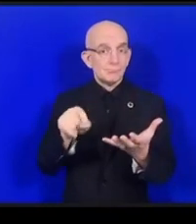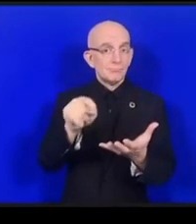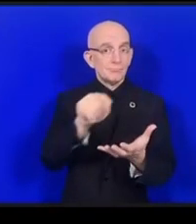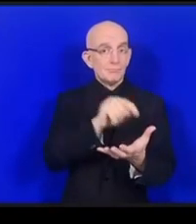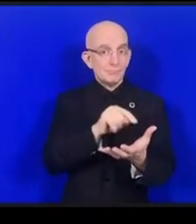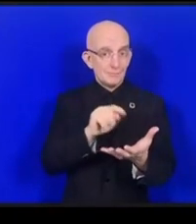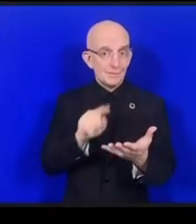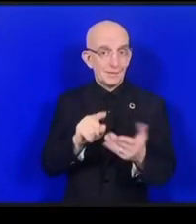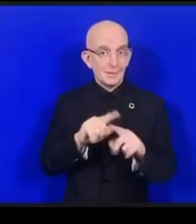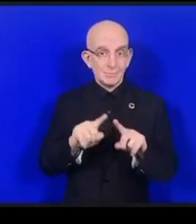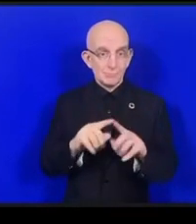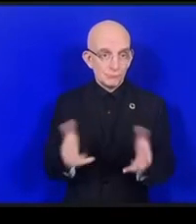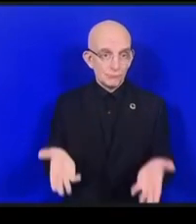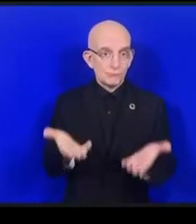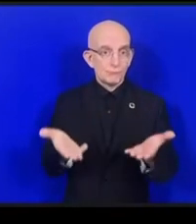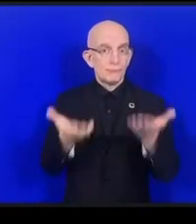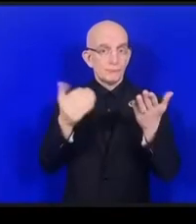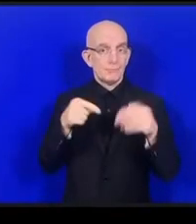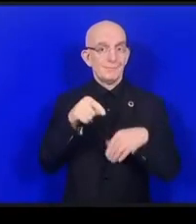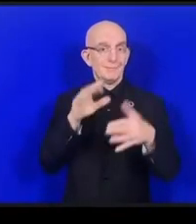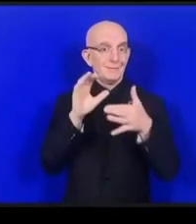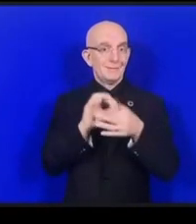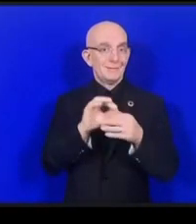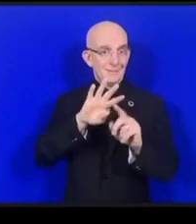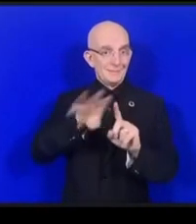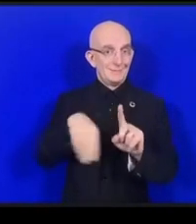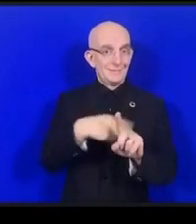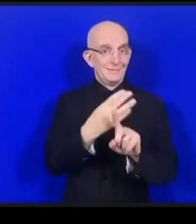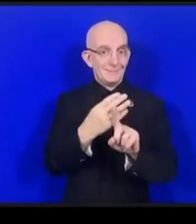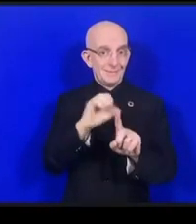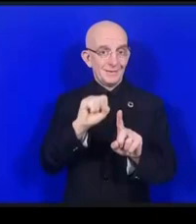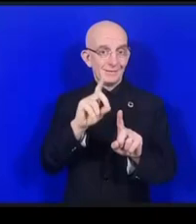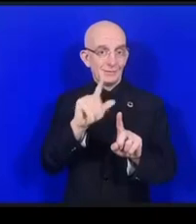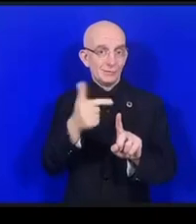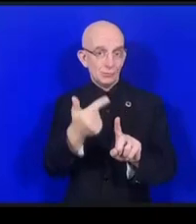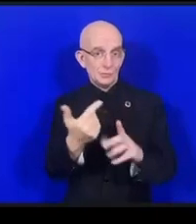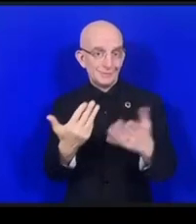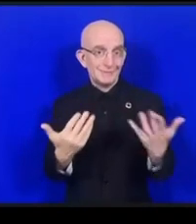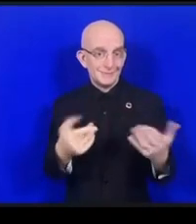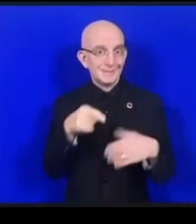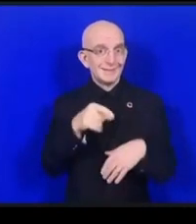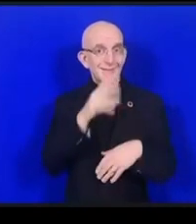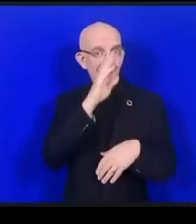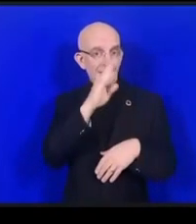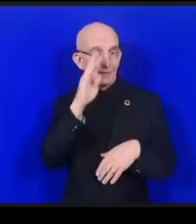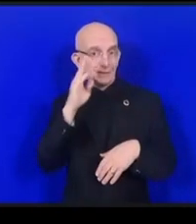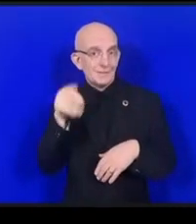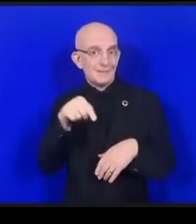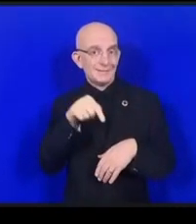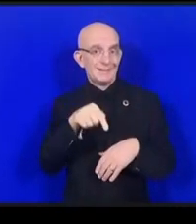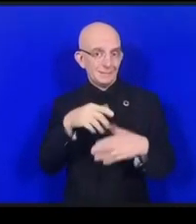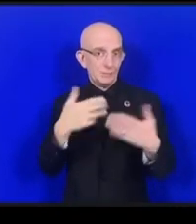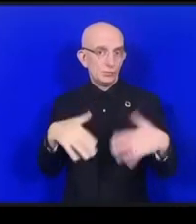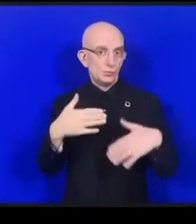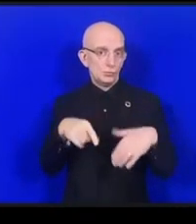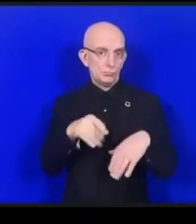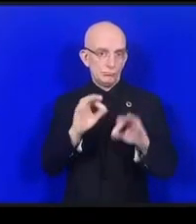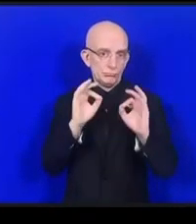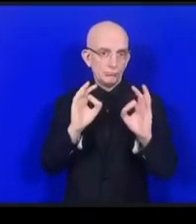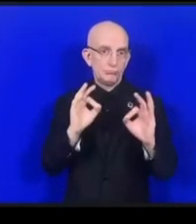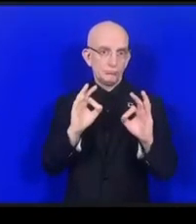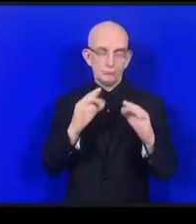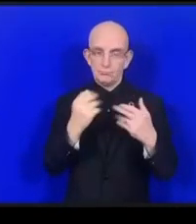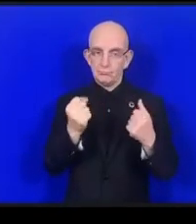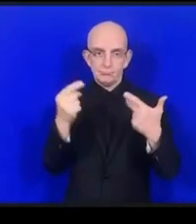цур у нас имеется академия цур это такая платформа которая создаёт учебный